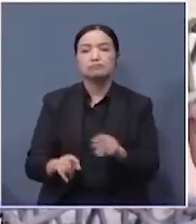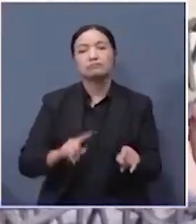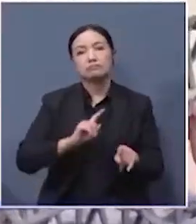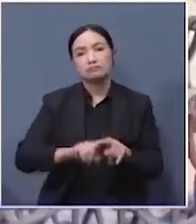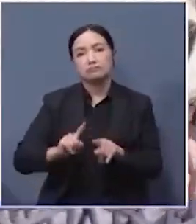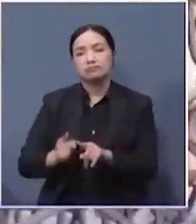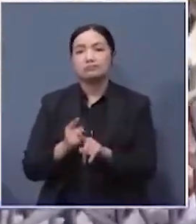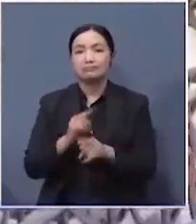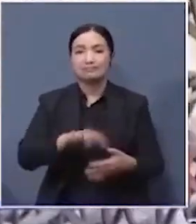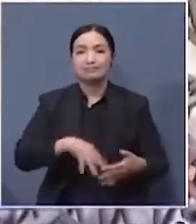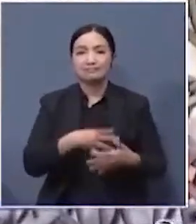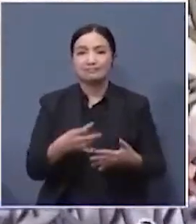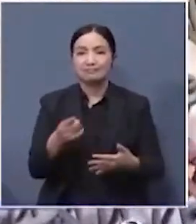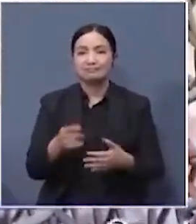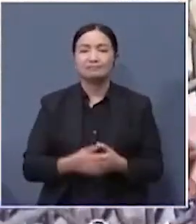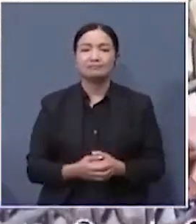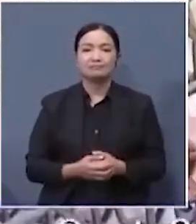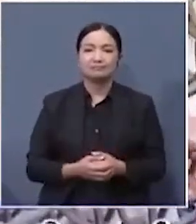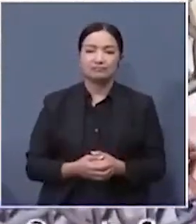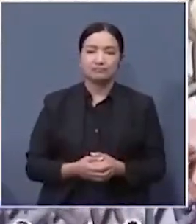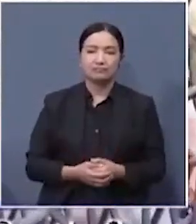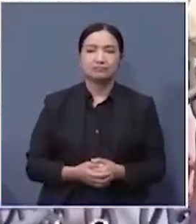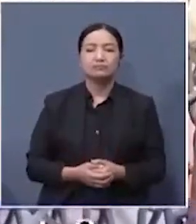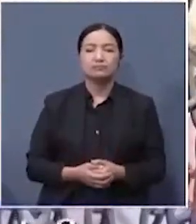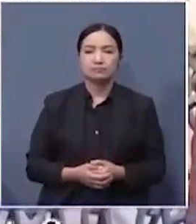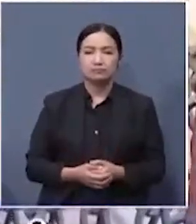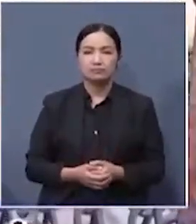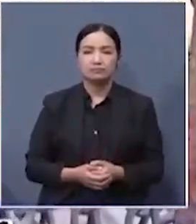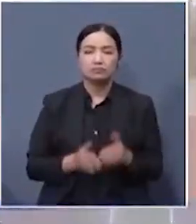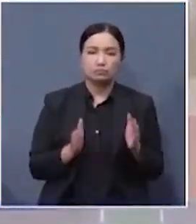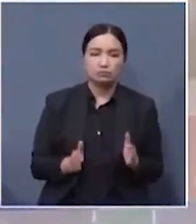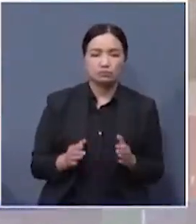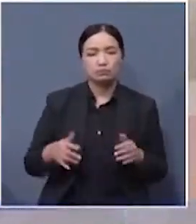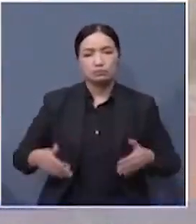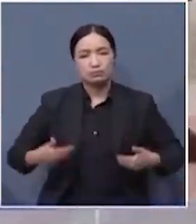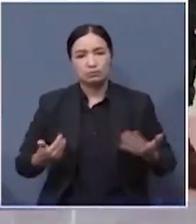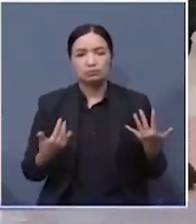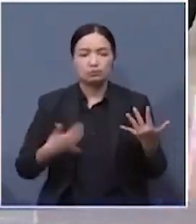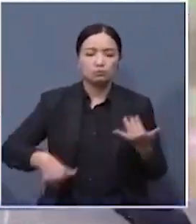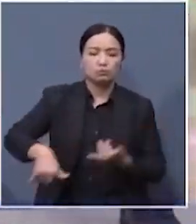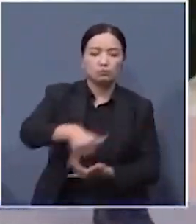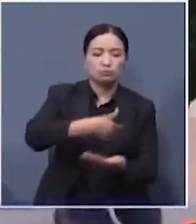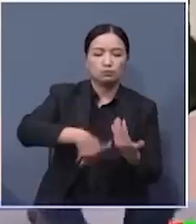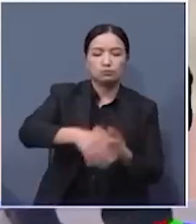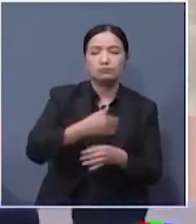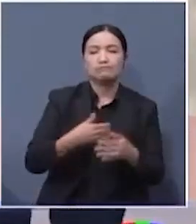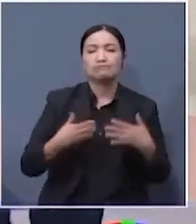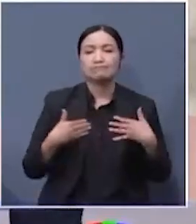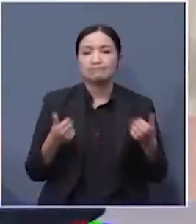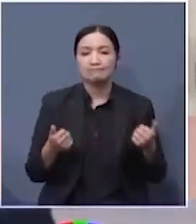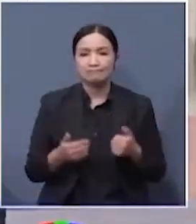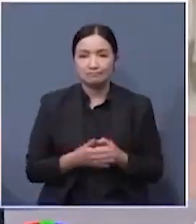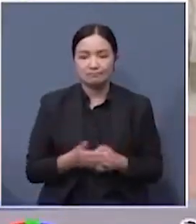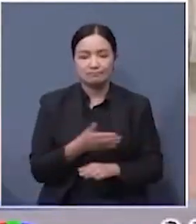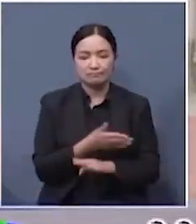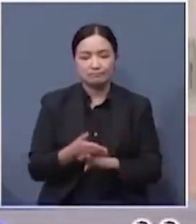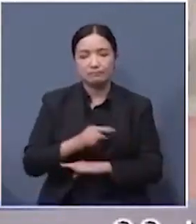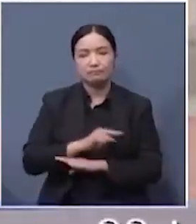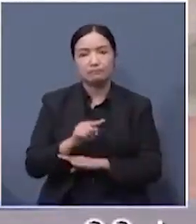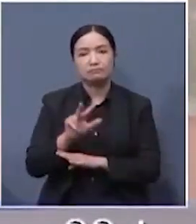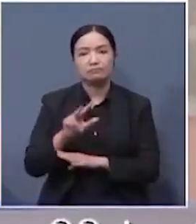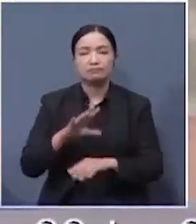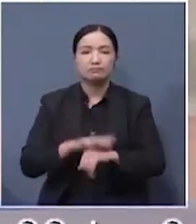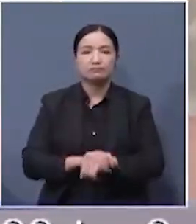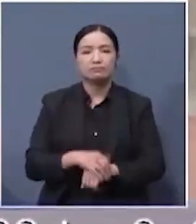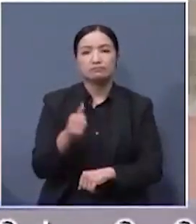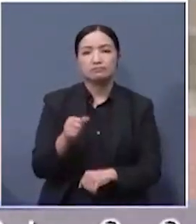างๆตามแผนควบคุมประชากรลิงในเขตเมืองเก่าเพื่อให้คนและลิงสามารถอยู่ร่วมกันได้อย่างมีความสุขตลอด3วันที่ผ่านมาดัก